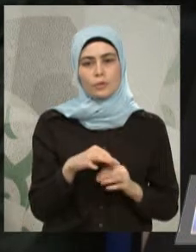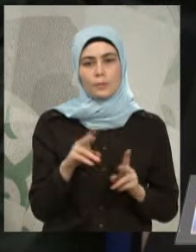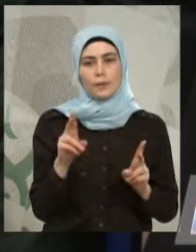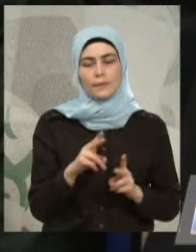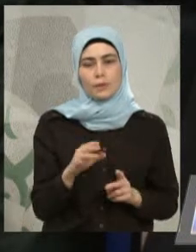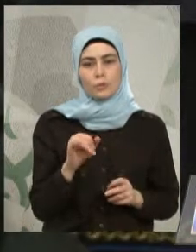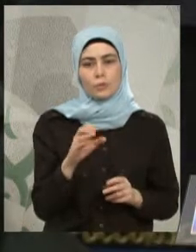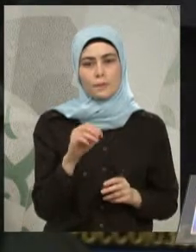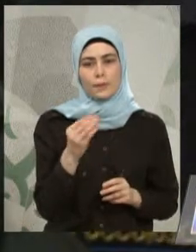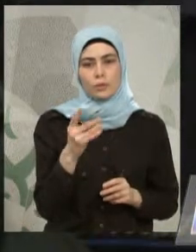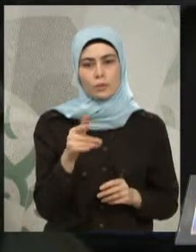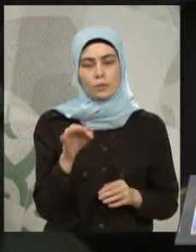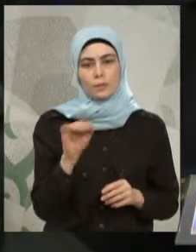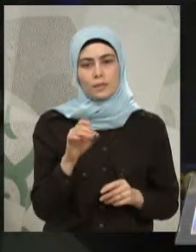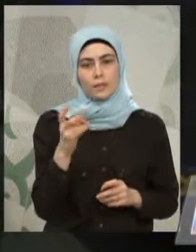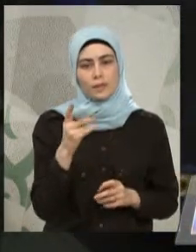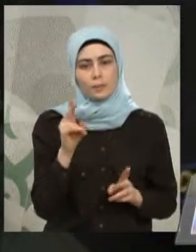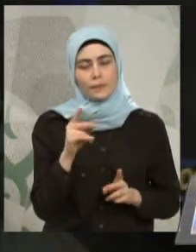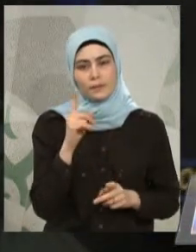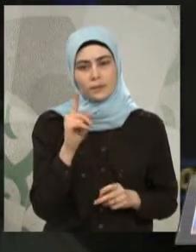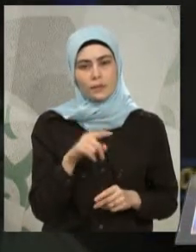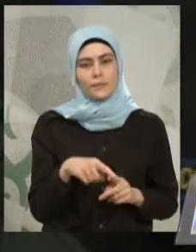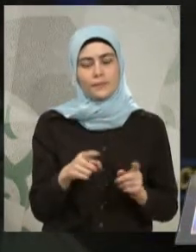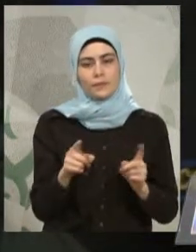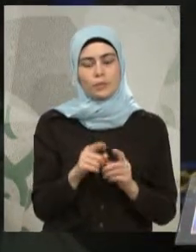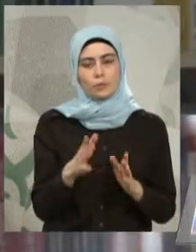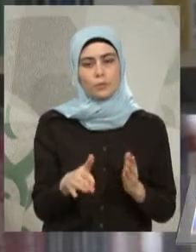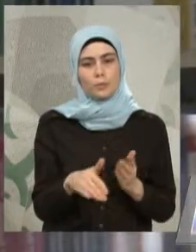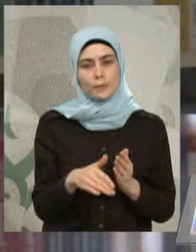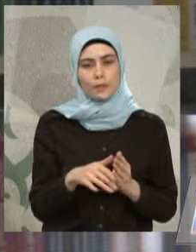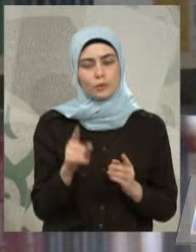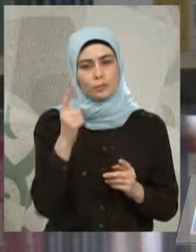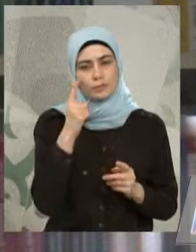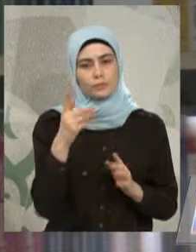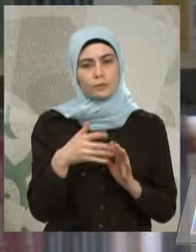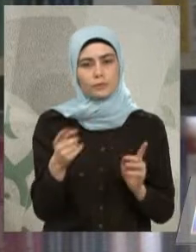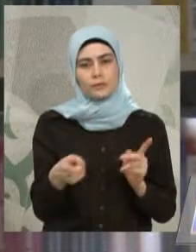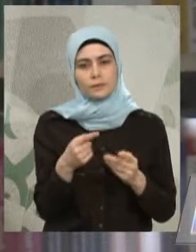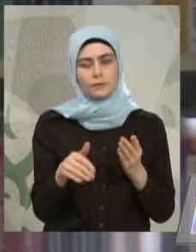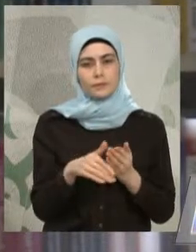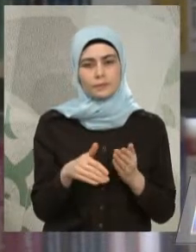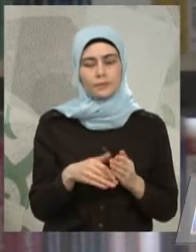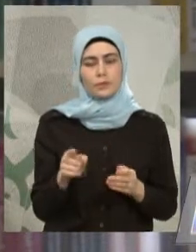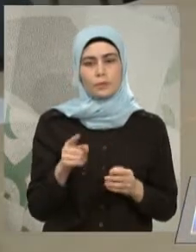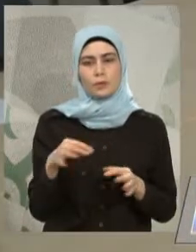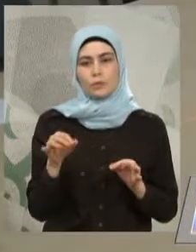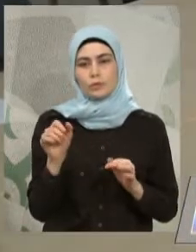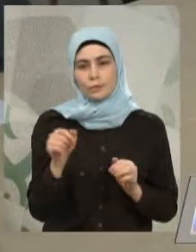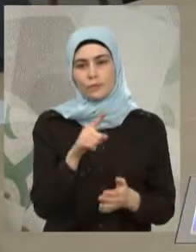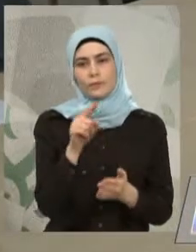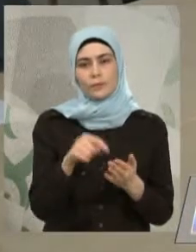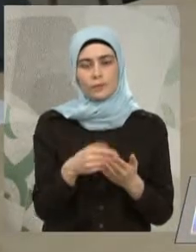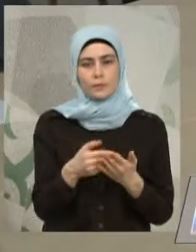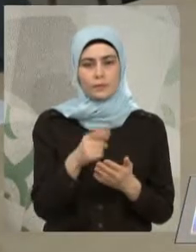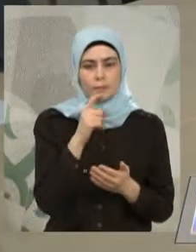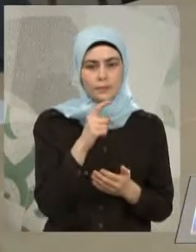успешного бизнеса, их надо знать. Эта встреча как раз служит навигатором к их познанию. Каждый из присутствующих смог задать любой интересующий его